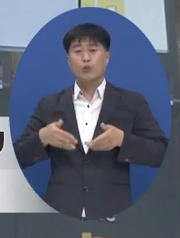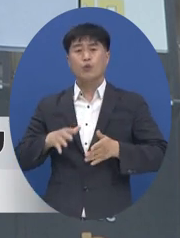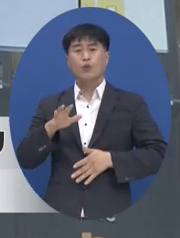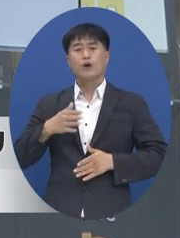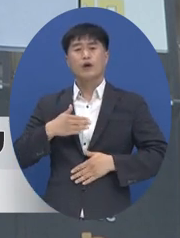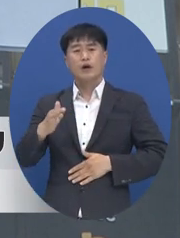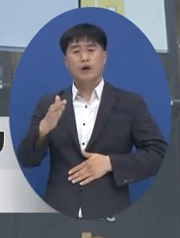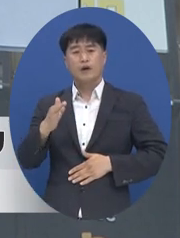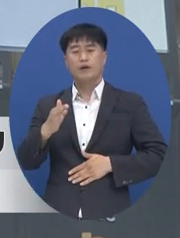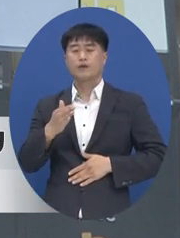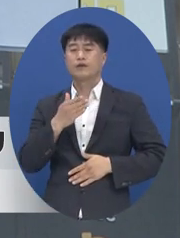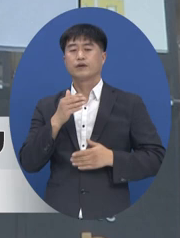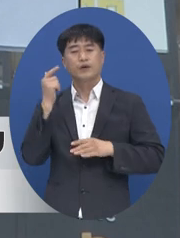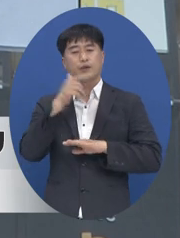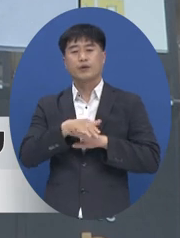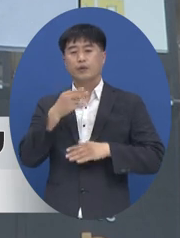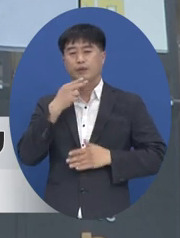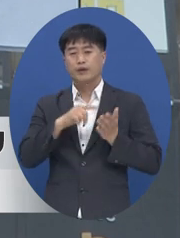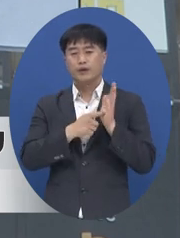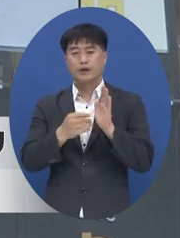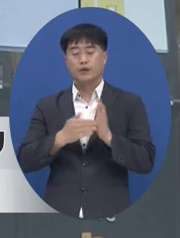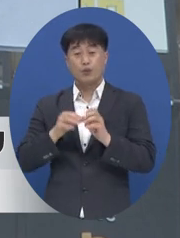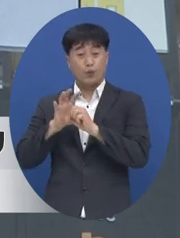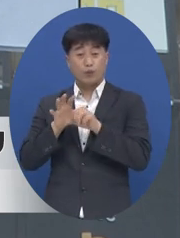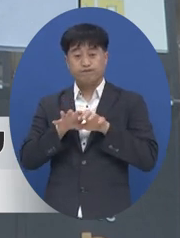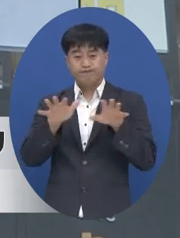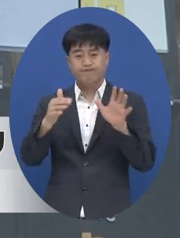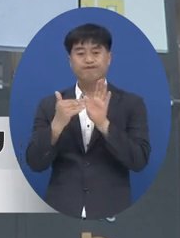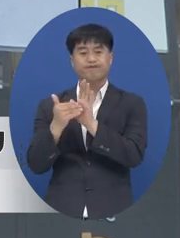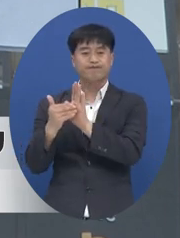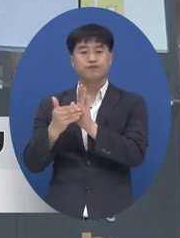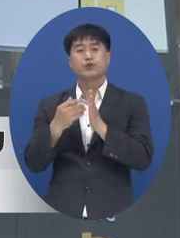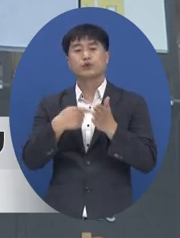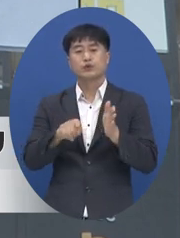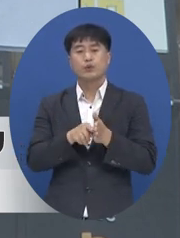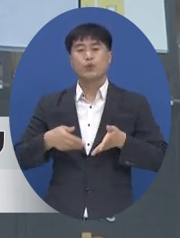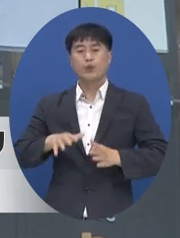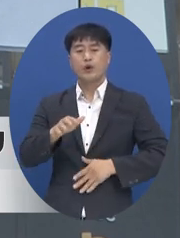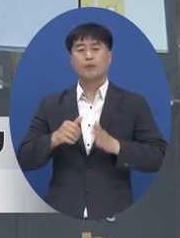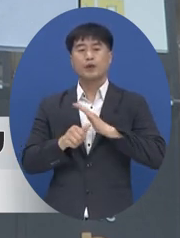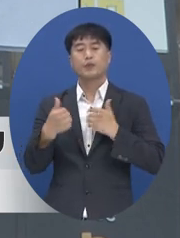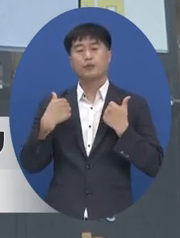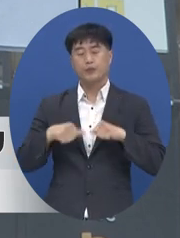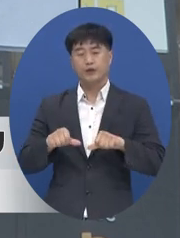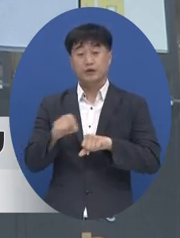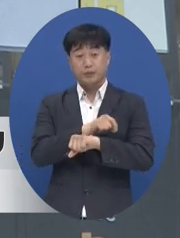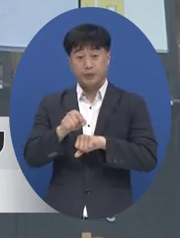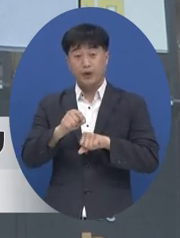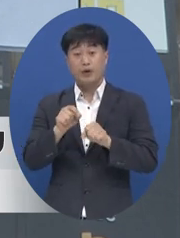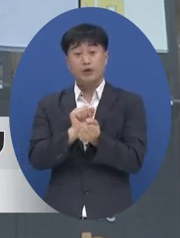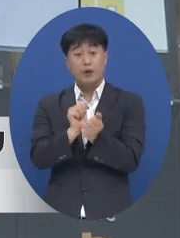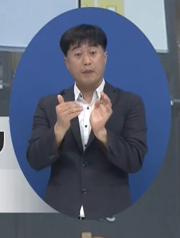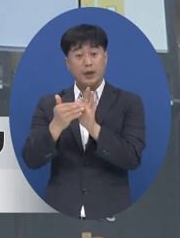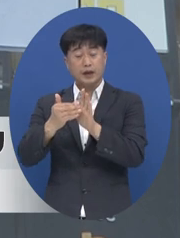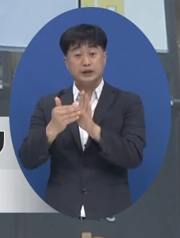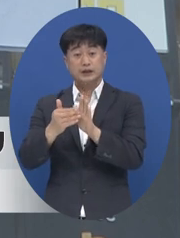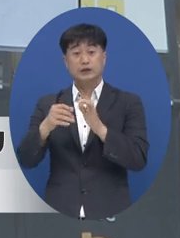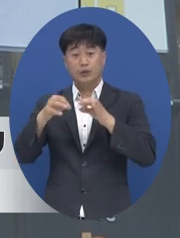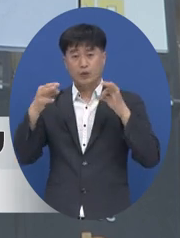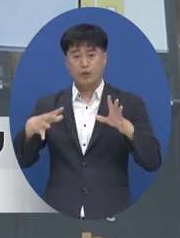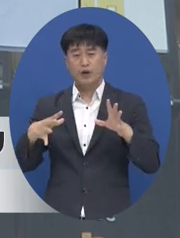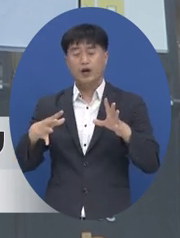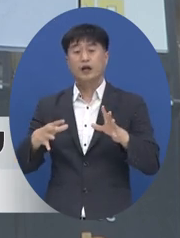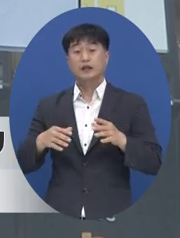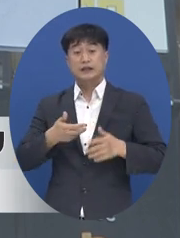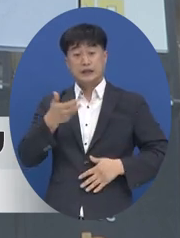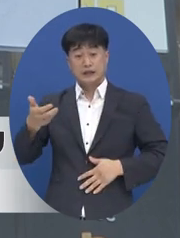나타났습니다 그런 알고 확산에 막기 위해 고향 방문을 포기하고 추석 특별 방역 기간 대국민 이동 제한 지침